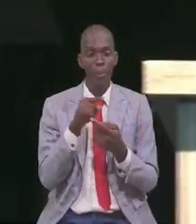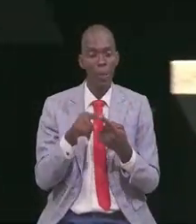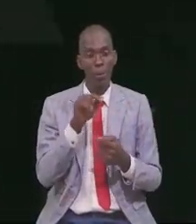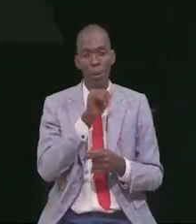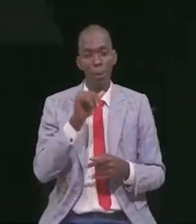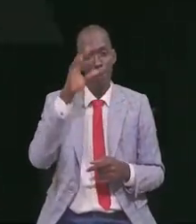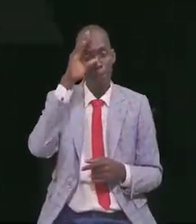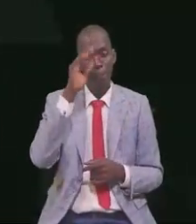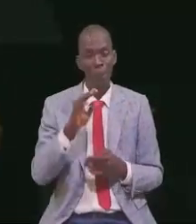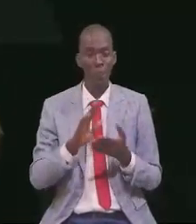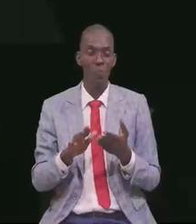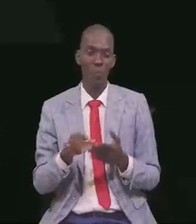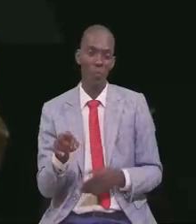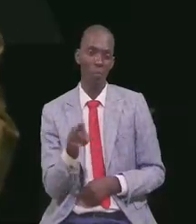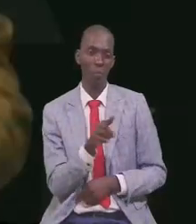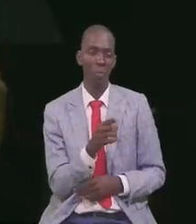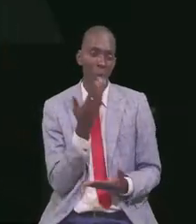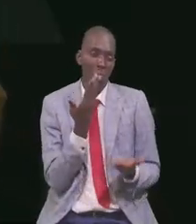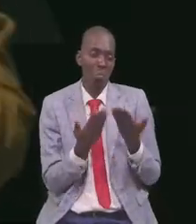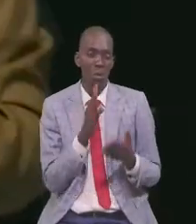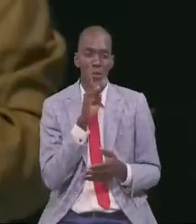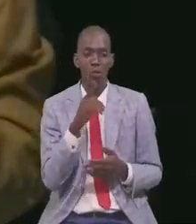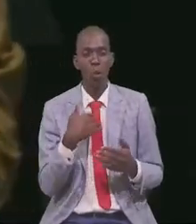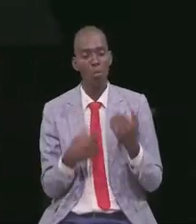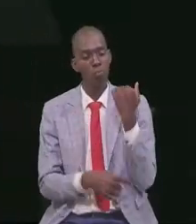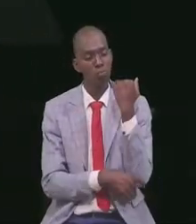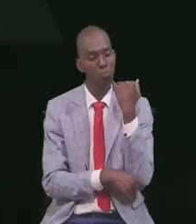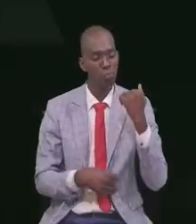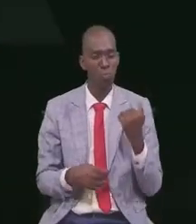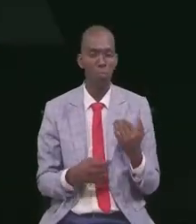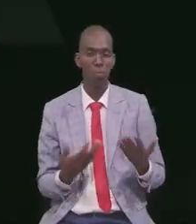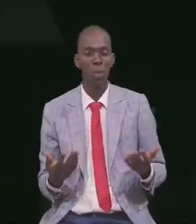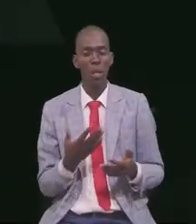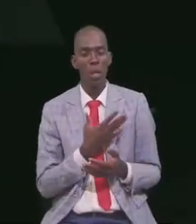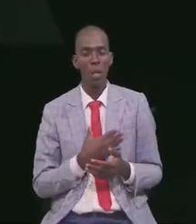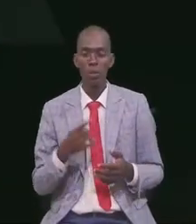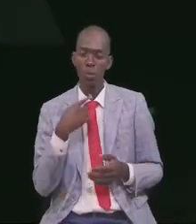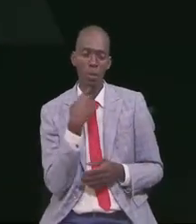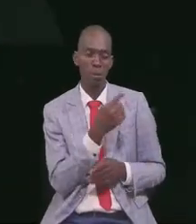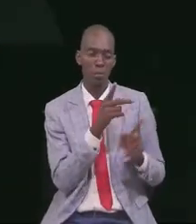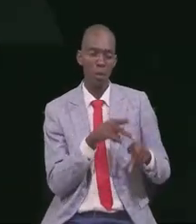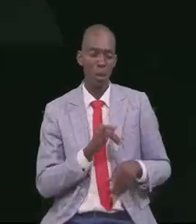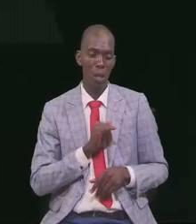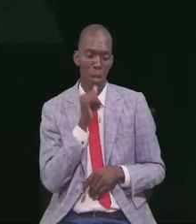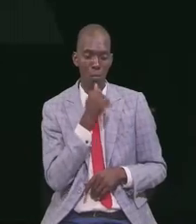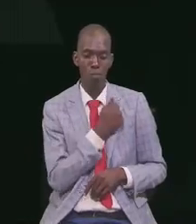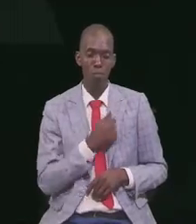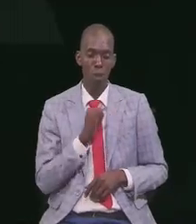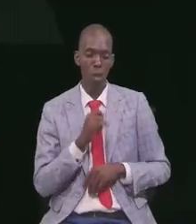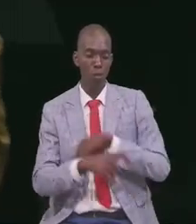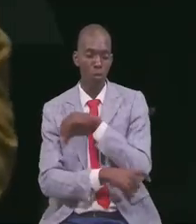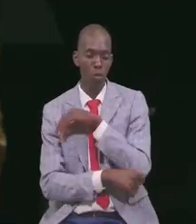pardonne, peut-être tu as volé et tu dis, « Oh, je suis désolé. » J'ai volé cette chose.